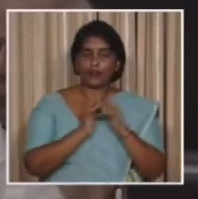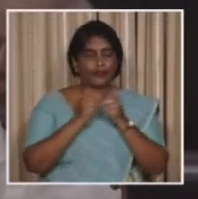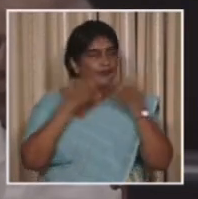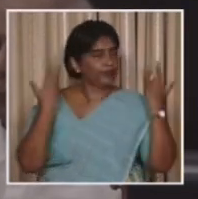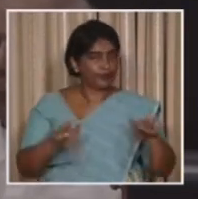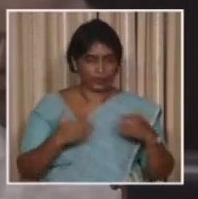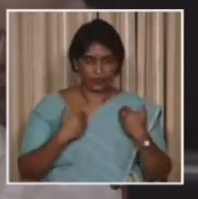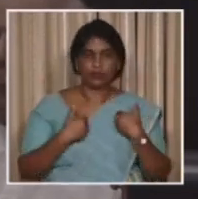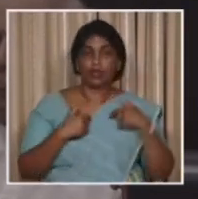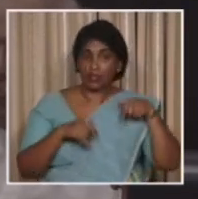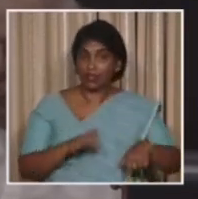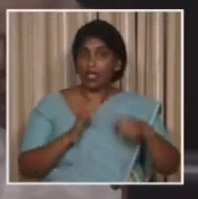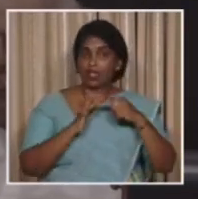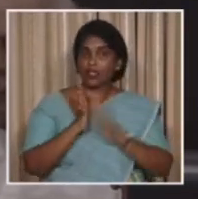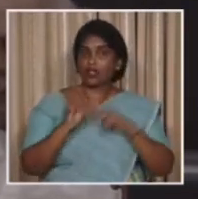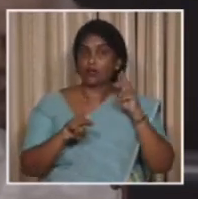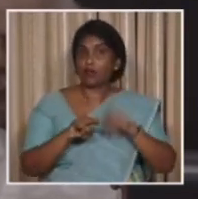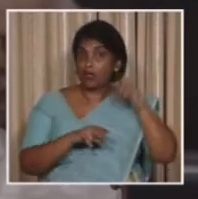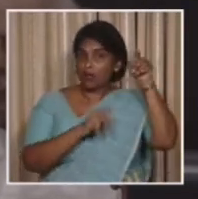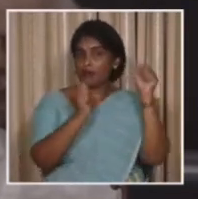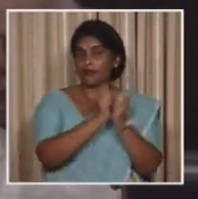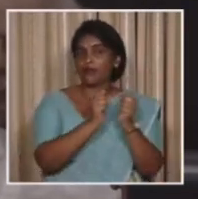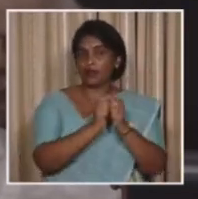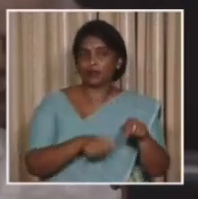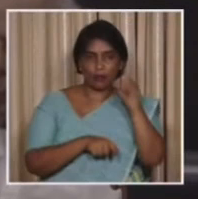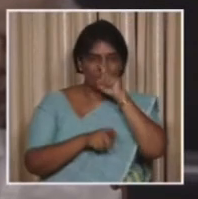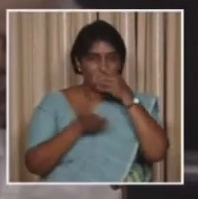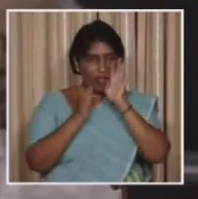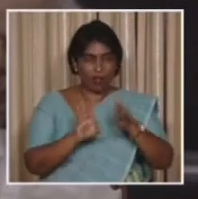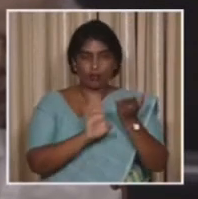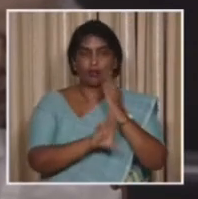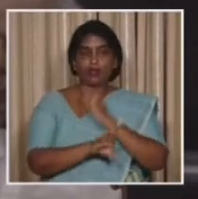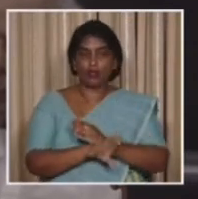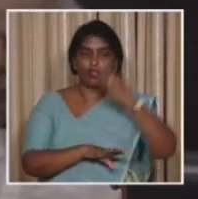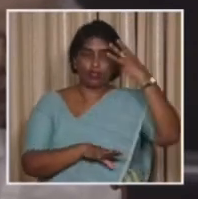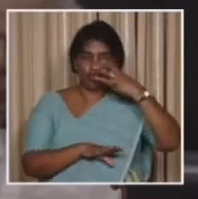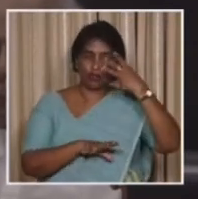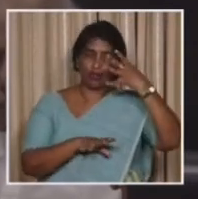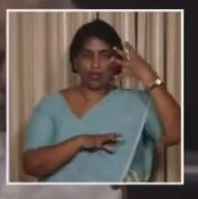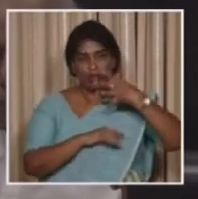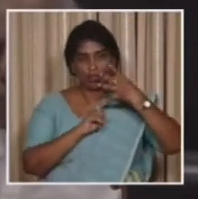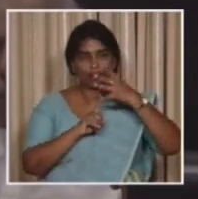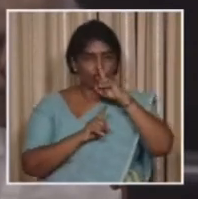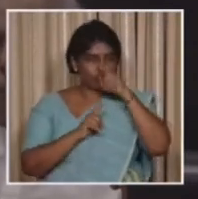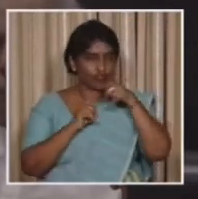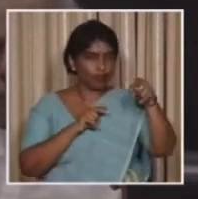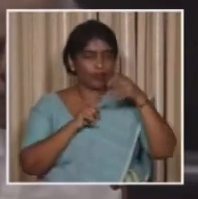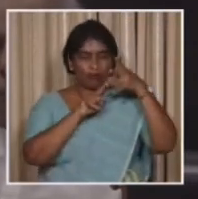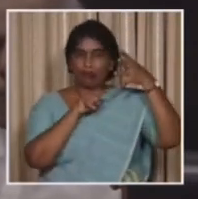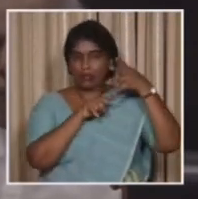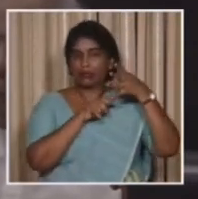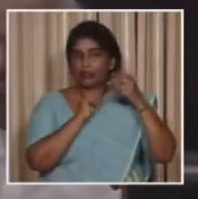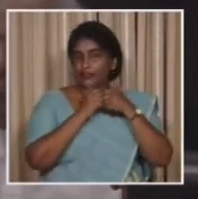ඉවරයි. දැන් IMF සංවිධානයේ යුතුකම් මේ මාසේ අවසන් වෙන්න ඉස්සෙල්ලා 3 හෝ 4 සතියේ ඉටු කරයි කියලා